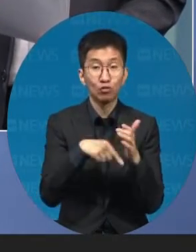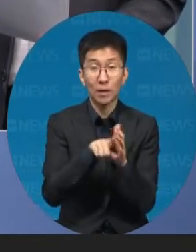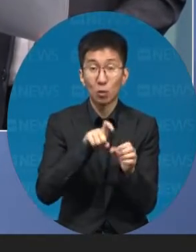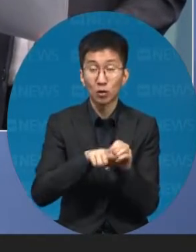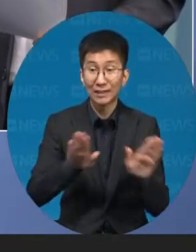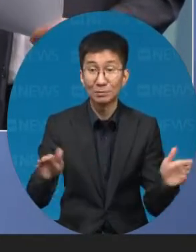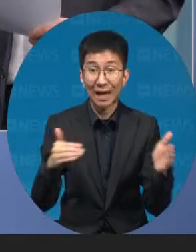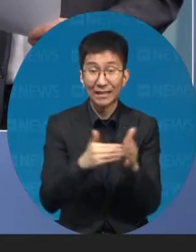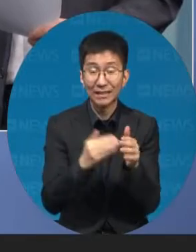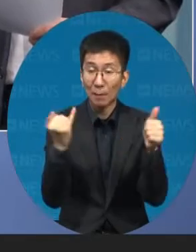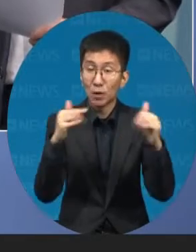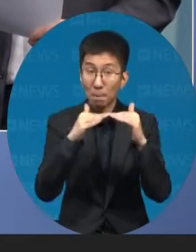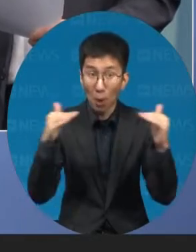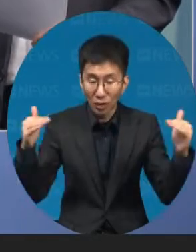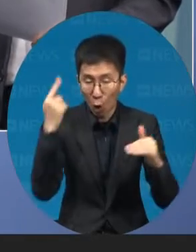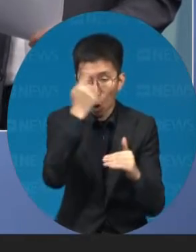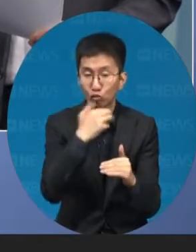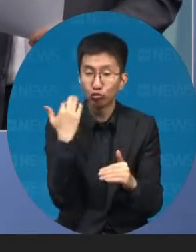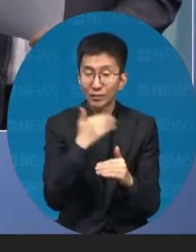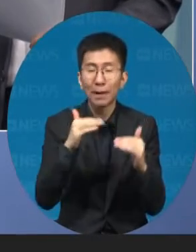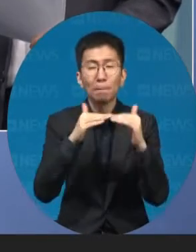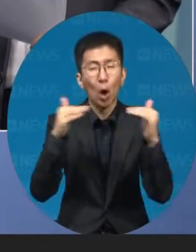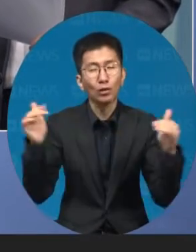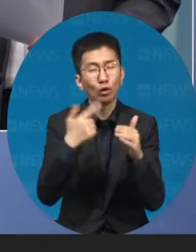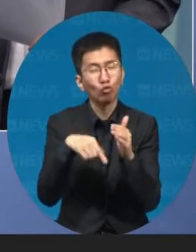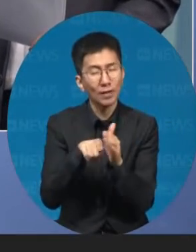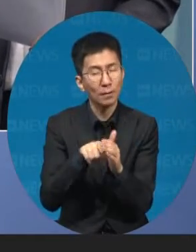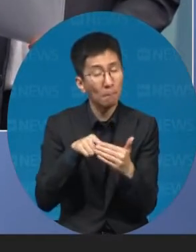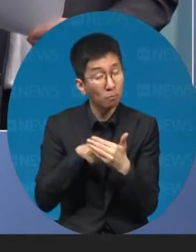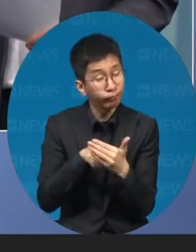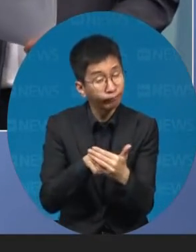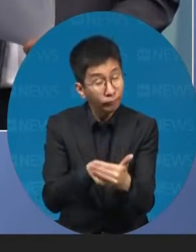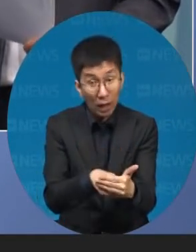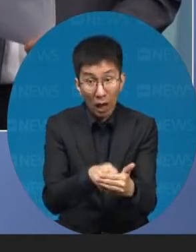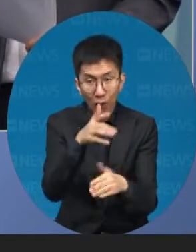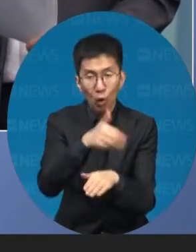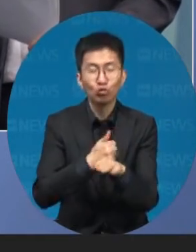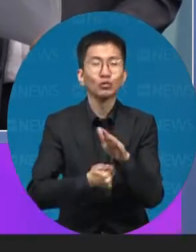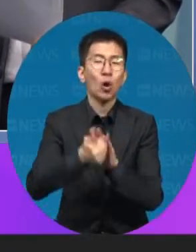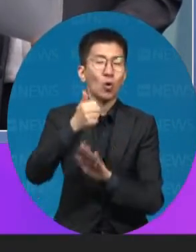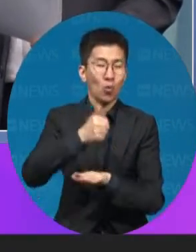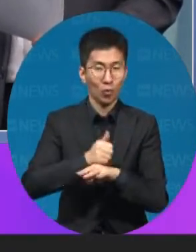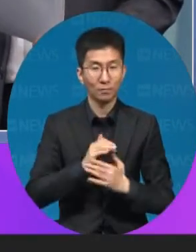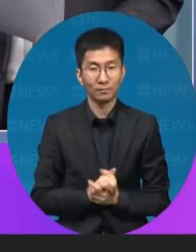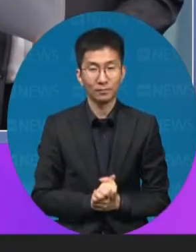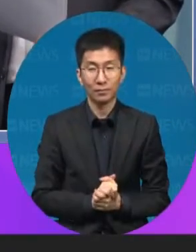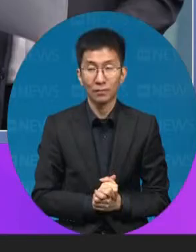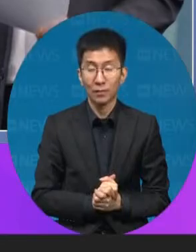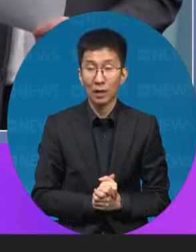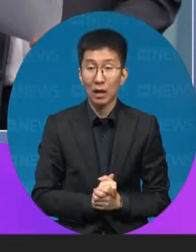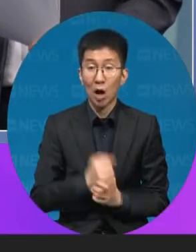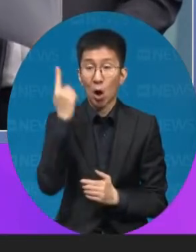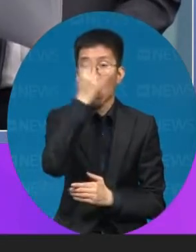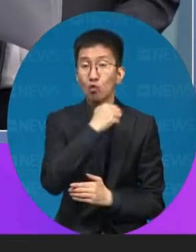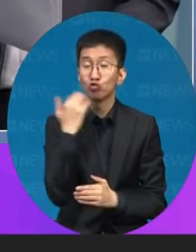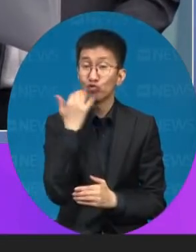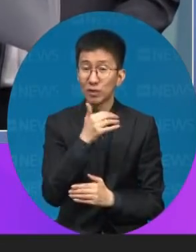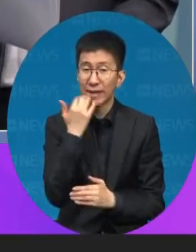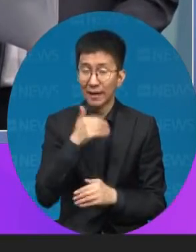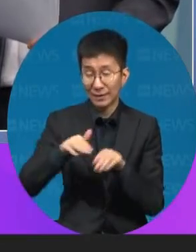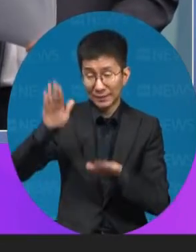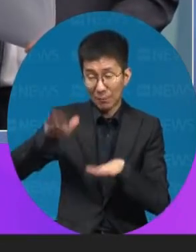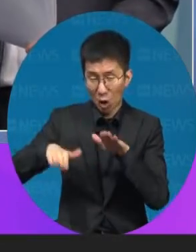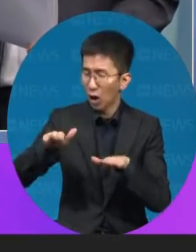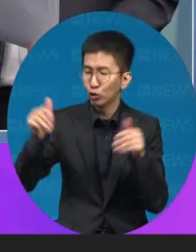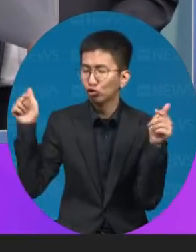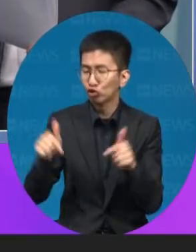평등과 다양성 항목을 살펴 봤는데 그 성과가 드러나기 시작한 겁니다 네 개 특히 소수 인종의 약진이 두드러졌던 은데요 이